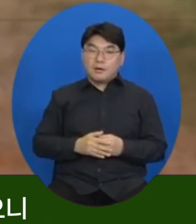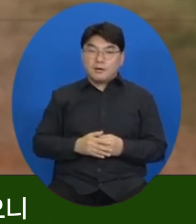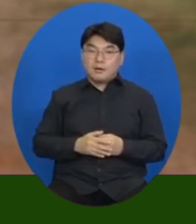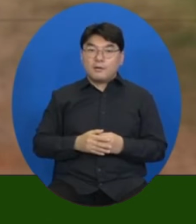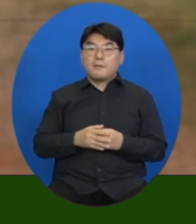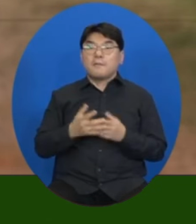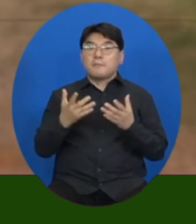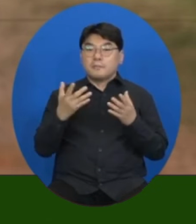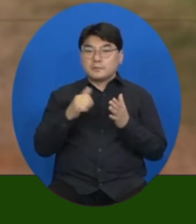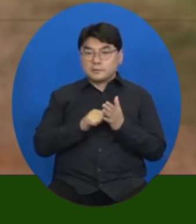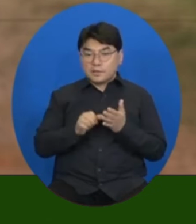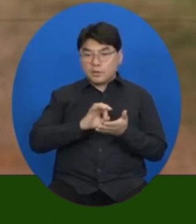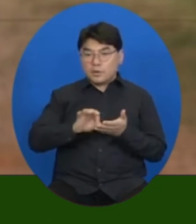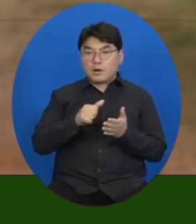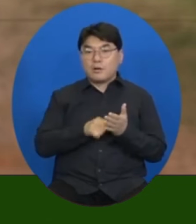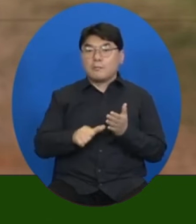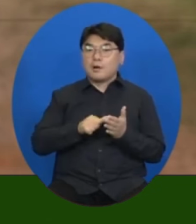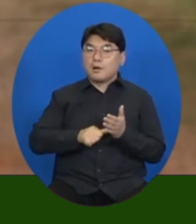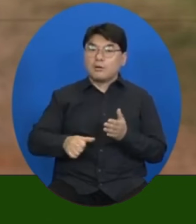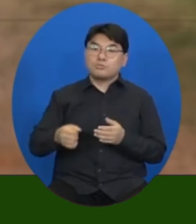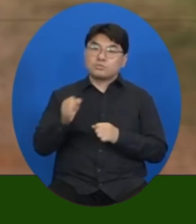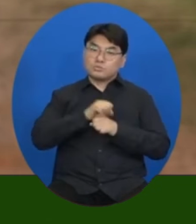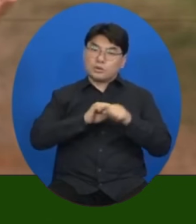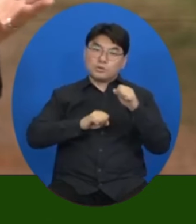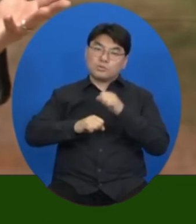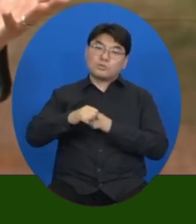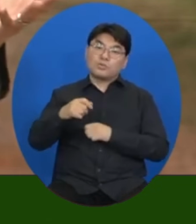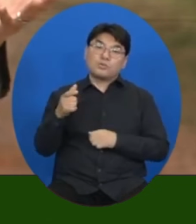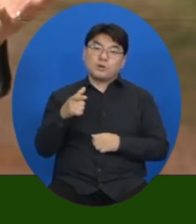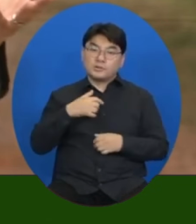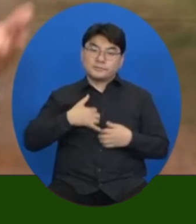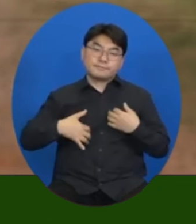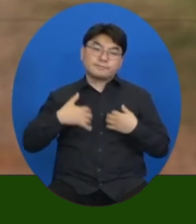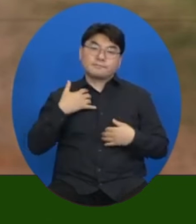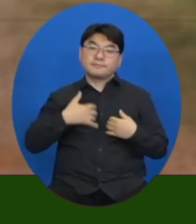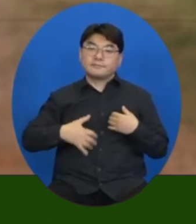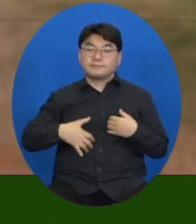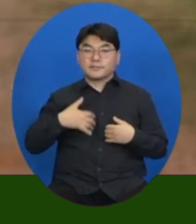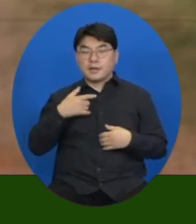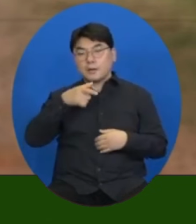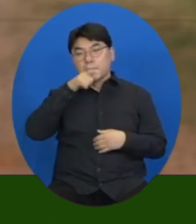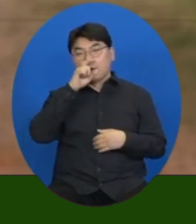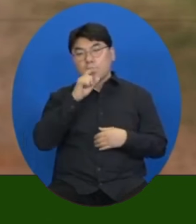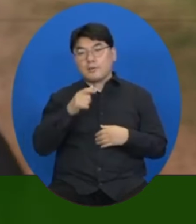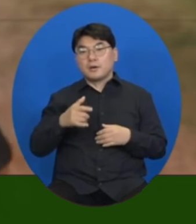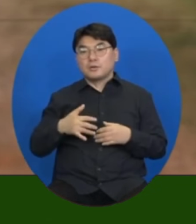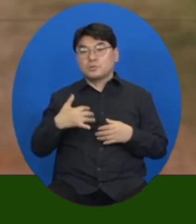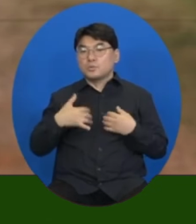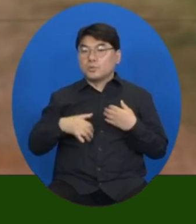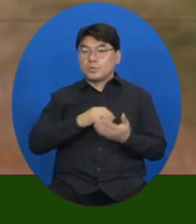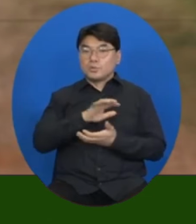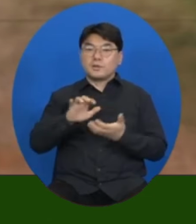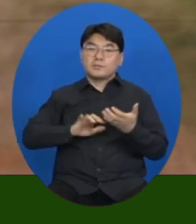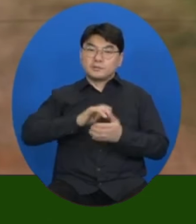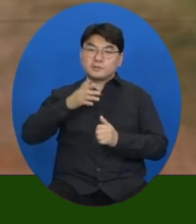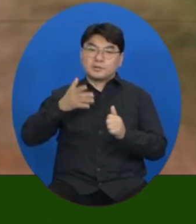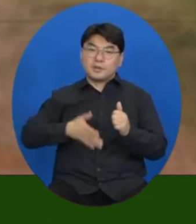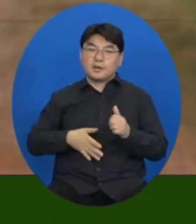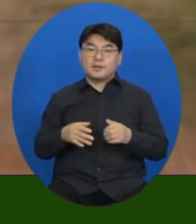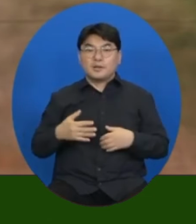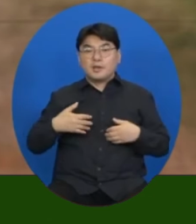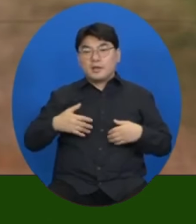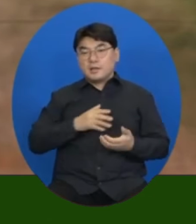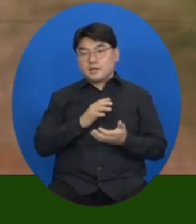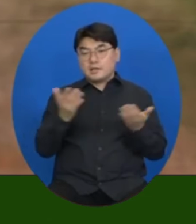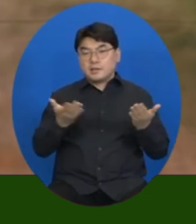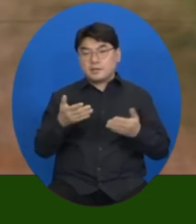쌓아 두었으니 마음 놓고 먹고 마시고 즐겨라 너무 기분이 좋은 거야 야 나 이것만 있으면 뭐 일 안 해도 살 수 있어 막 이러면서 막